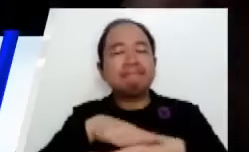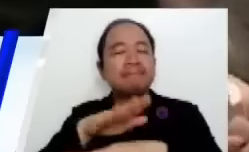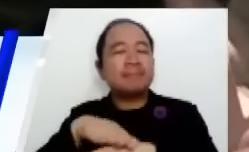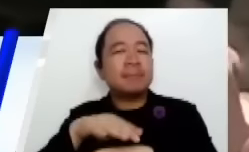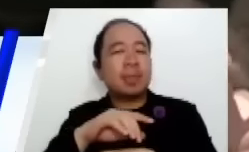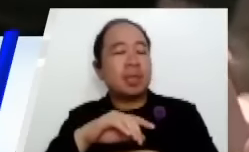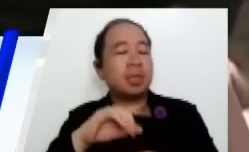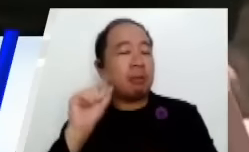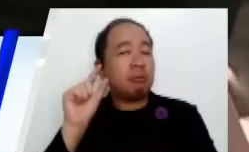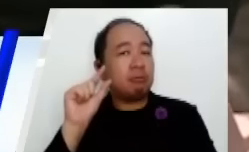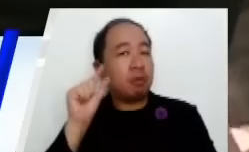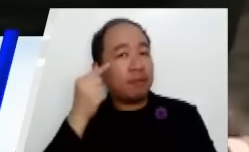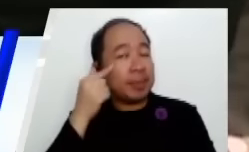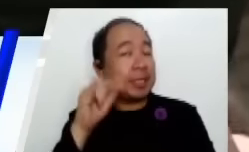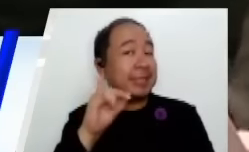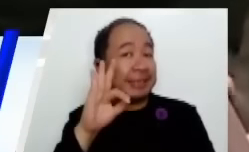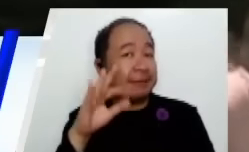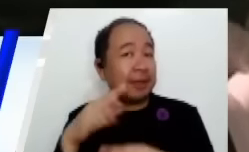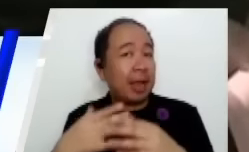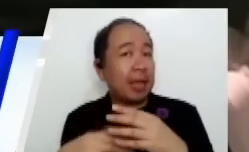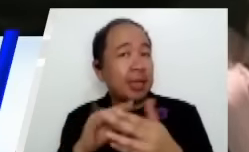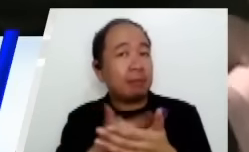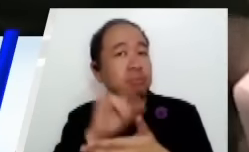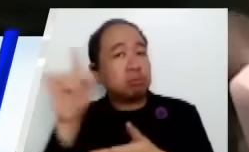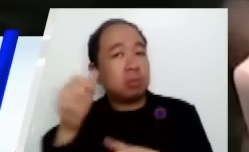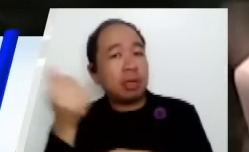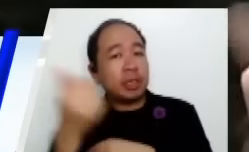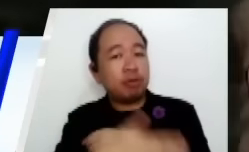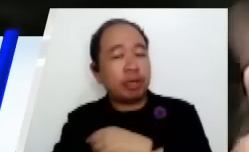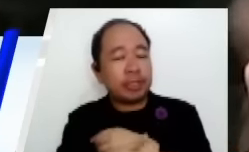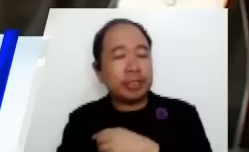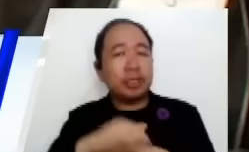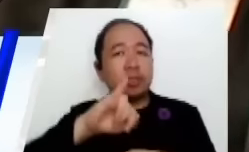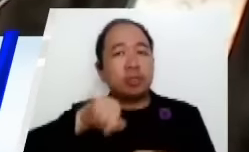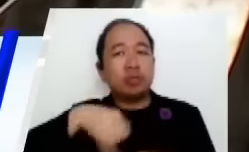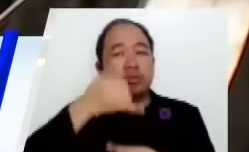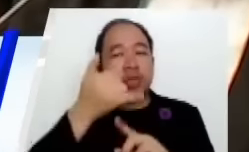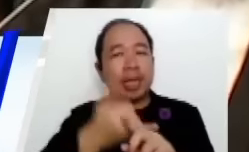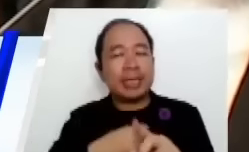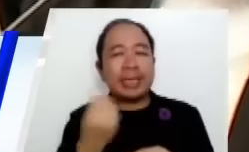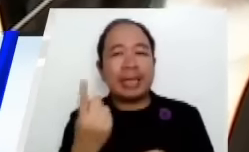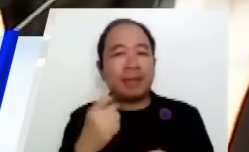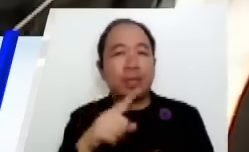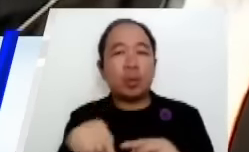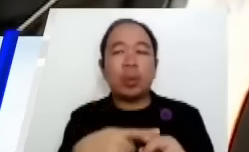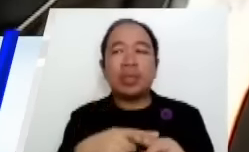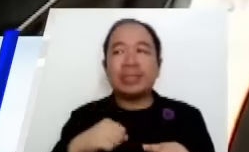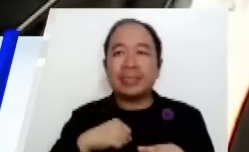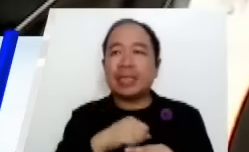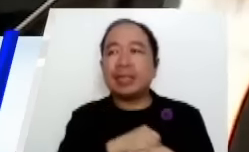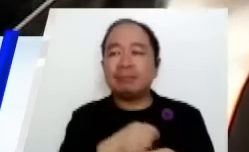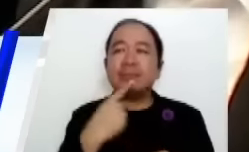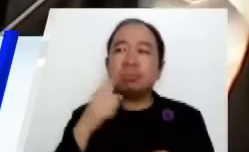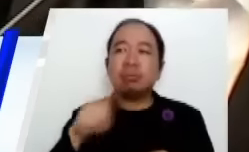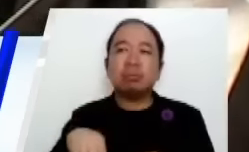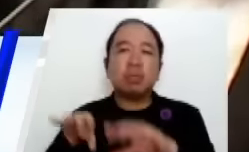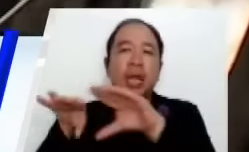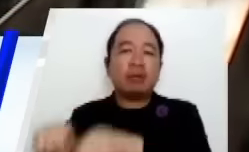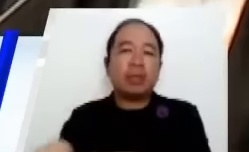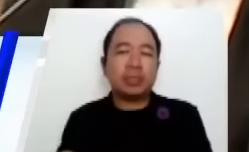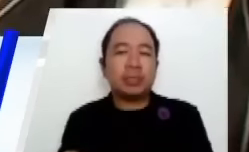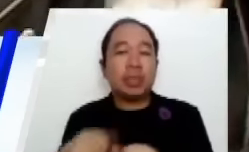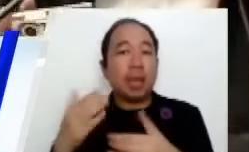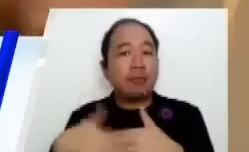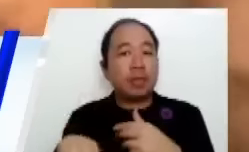bansa July 11 ng isyuhan siya ng senado ng arrest order pagka isang linggo lang may record na siya ng pagdating sa